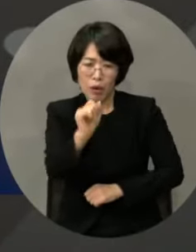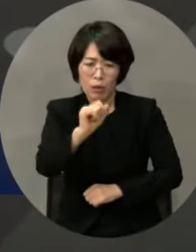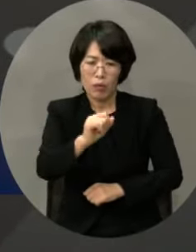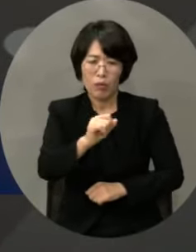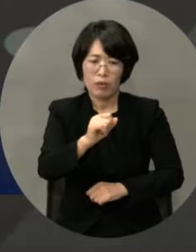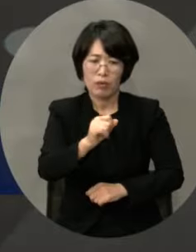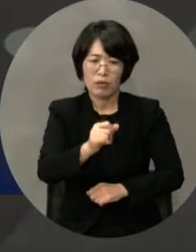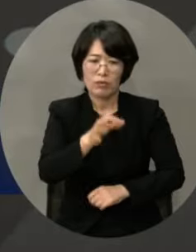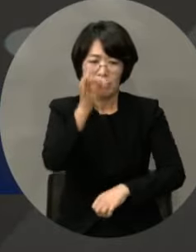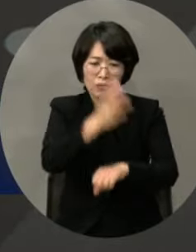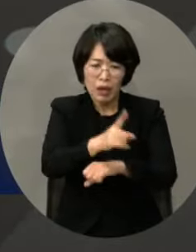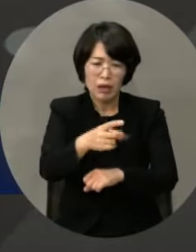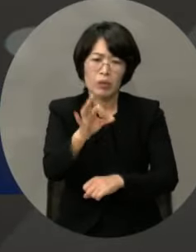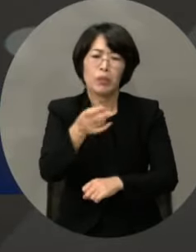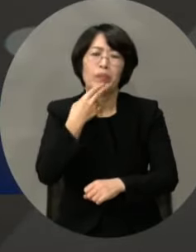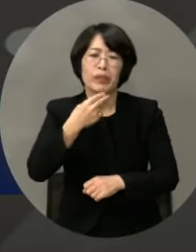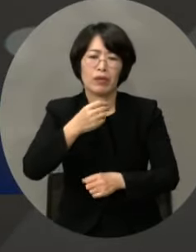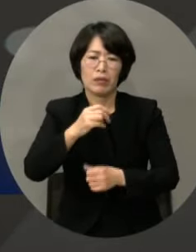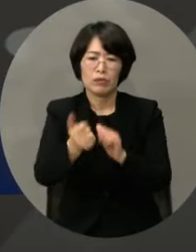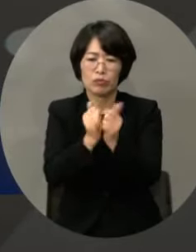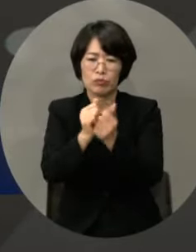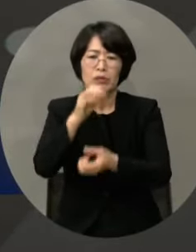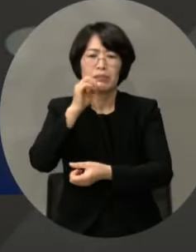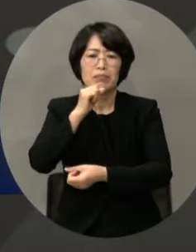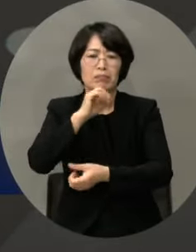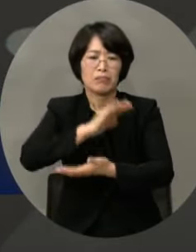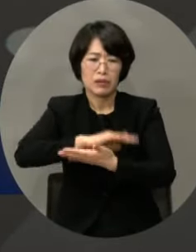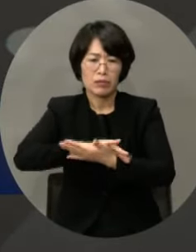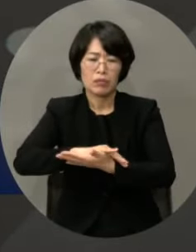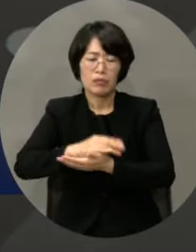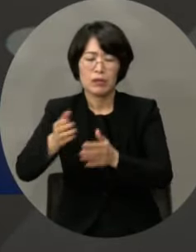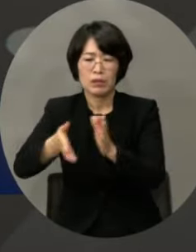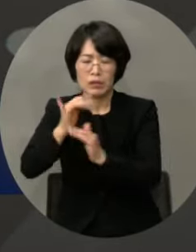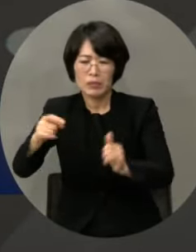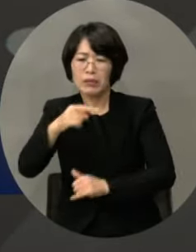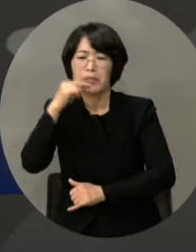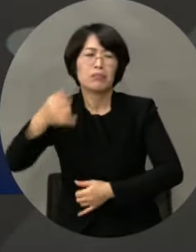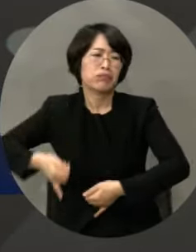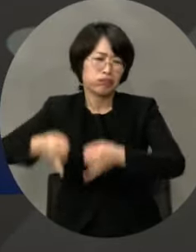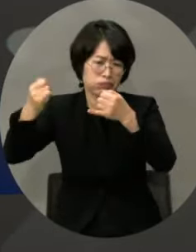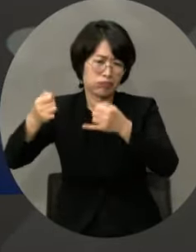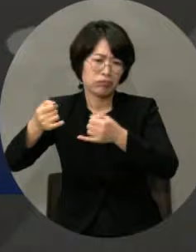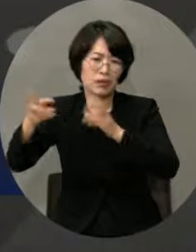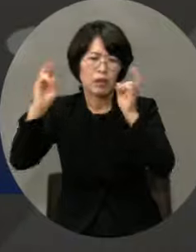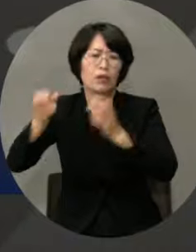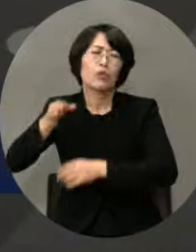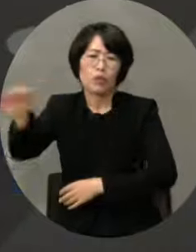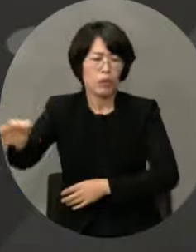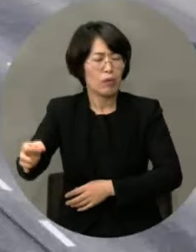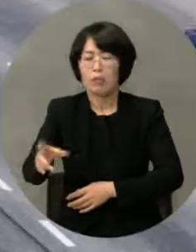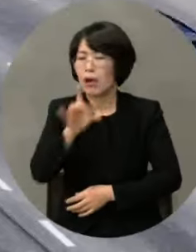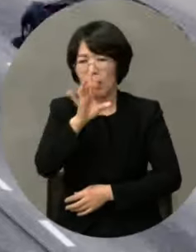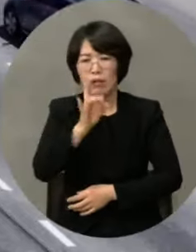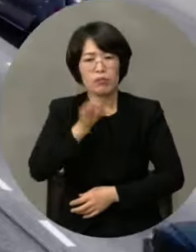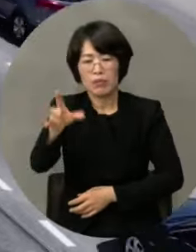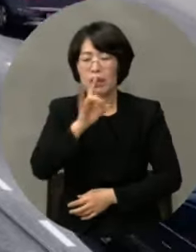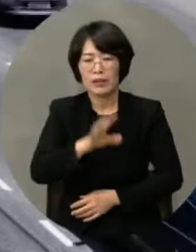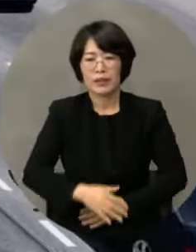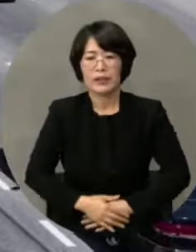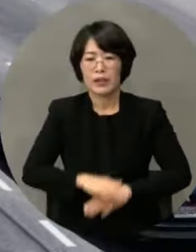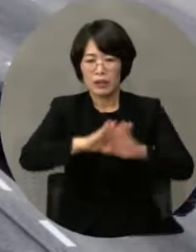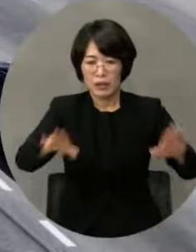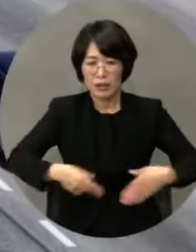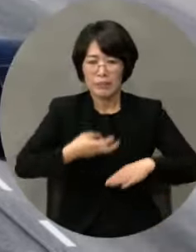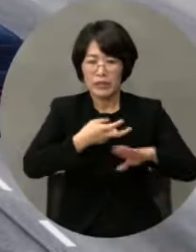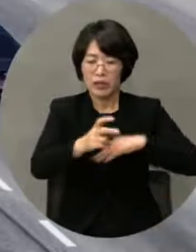해야 돼요. 우리 시민들 빚으로 버스 회사에 주기로 했습니다. 그럼 뭐 했습니까? 그런 거 하지 않아야 되는 거 아닙니까?